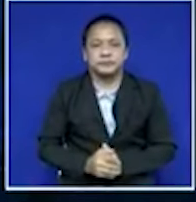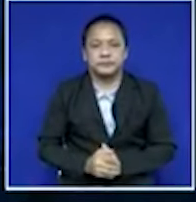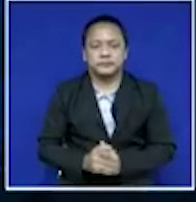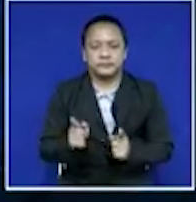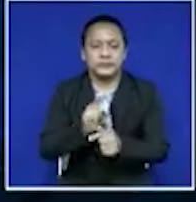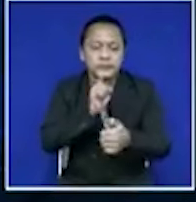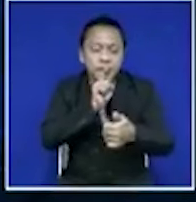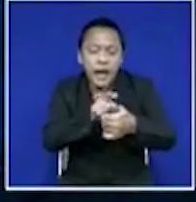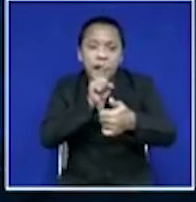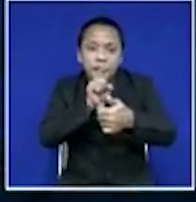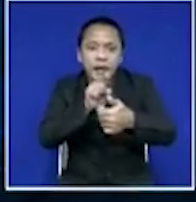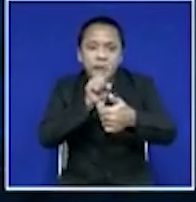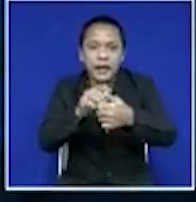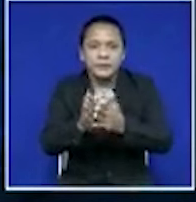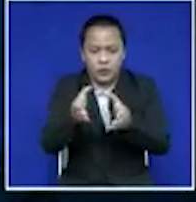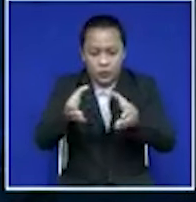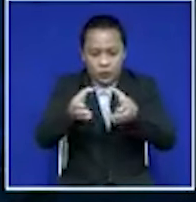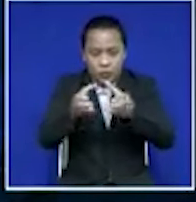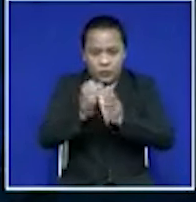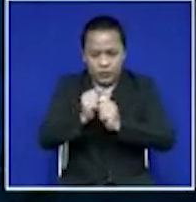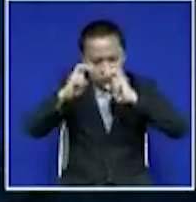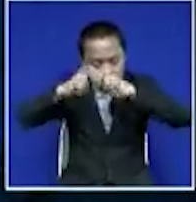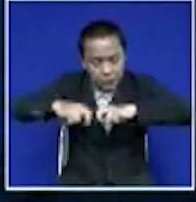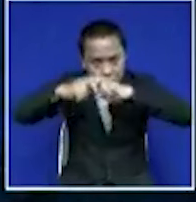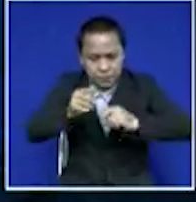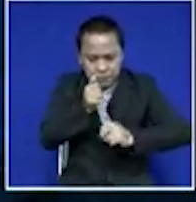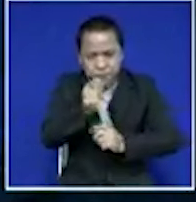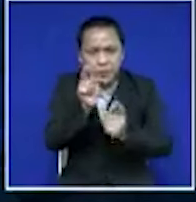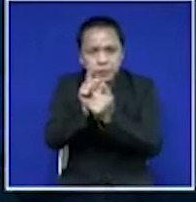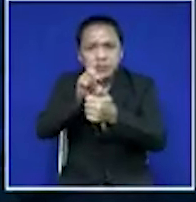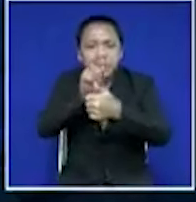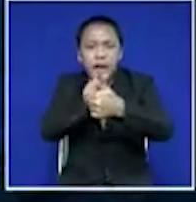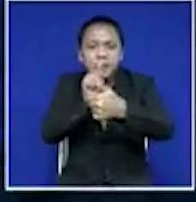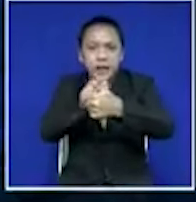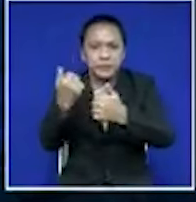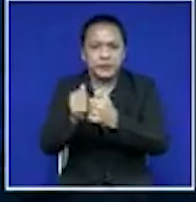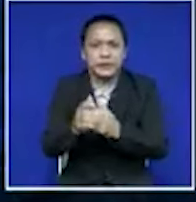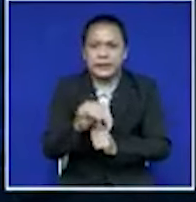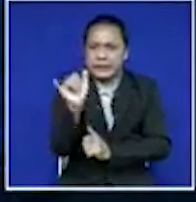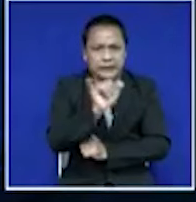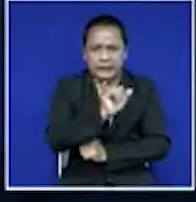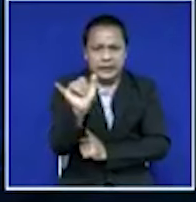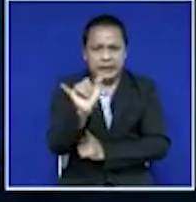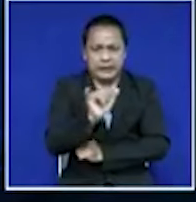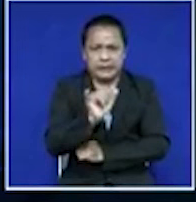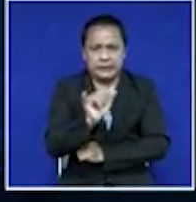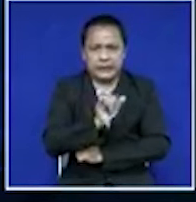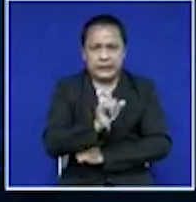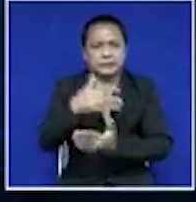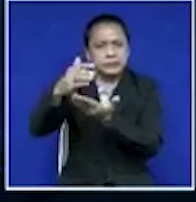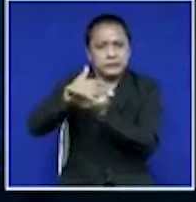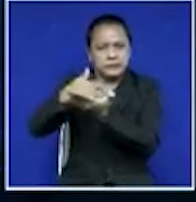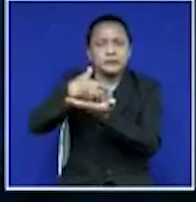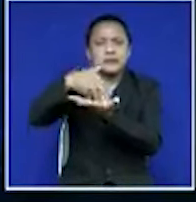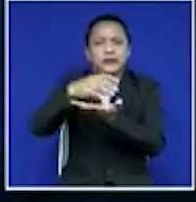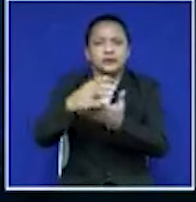ของการสอบสวนที่ทางทีมงานทำกันอย่างเข้มข้นนะครับแต่ว่าก็ยังไม่สามารถที่จะได้รายงานท่านผู้